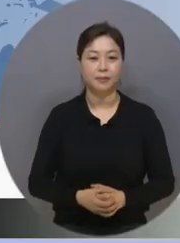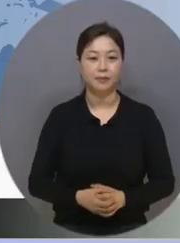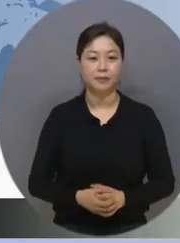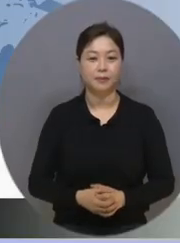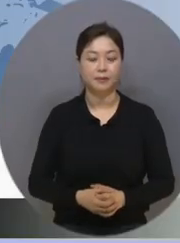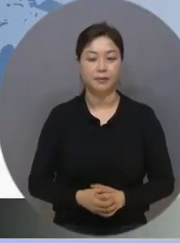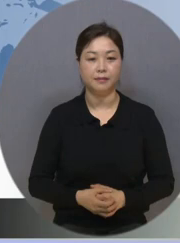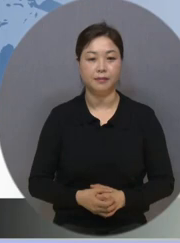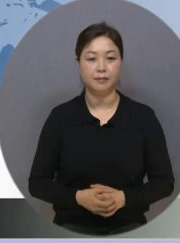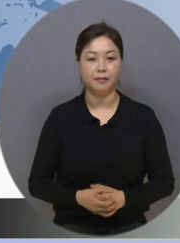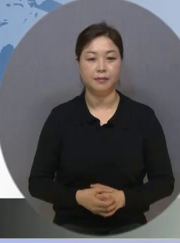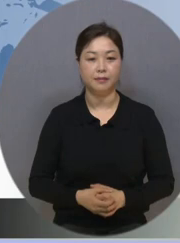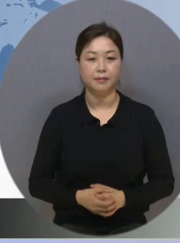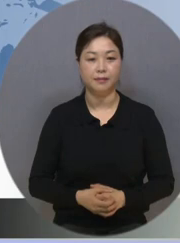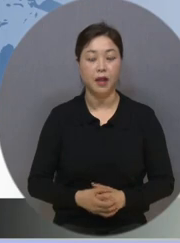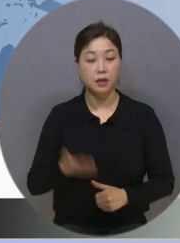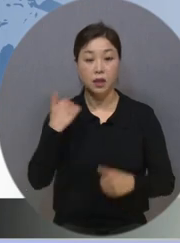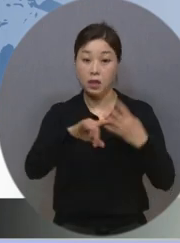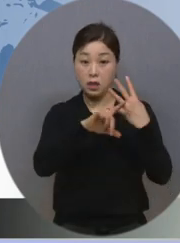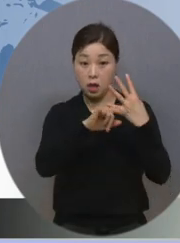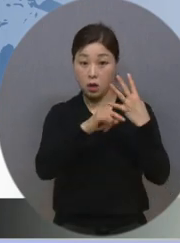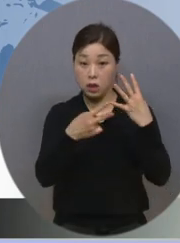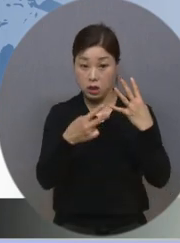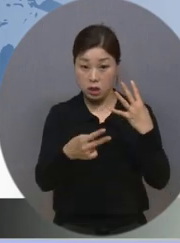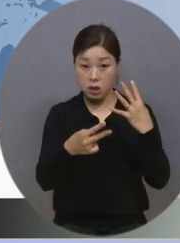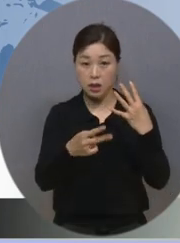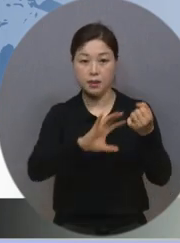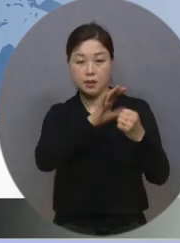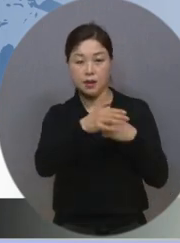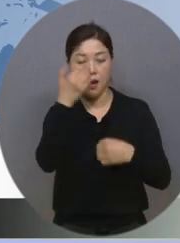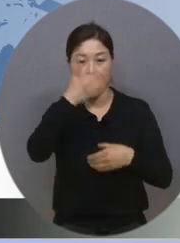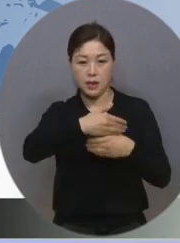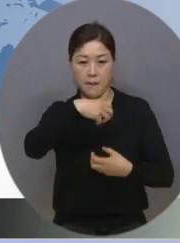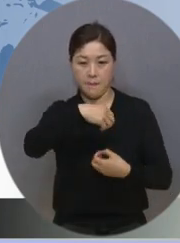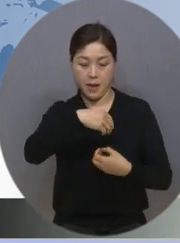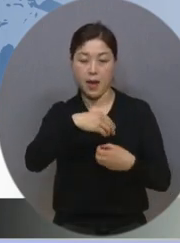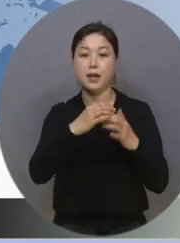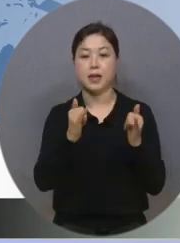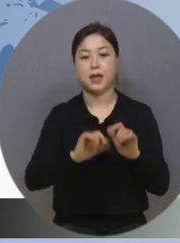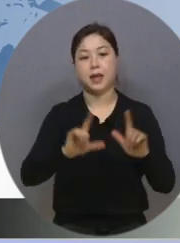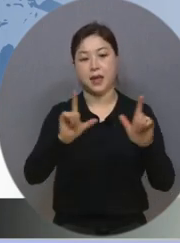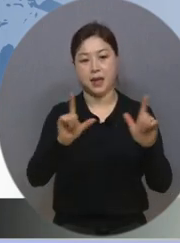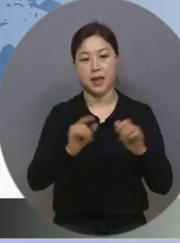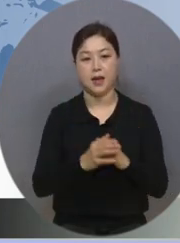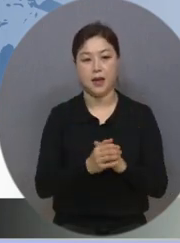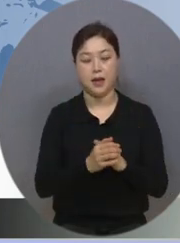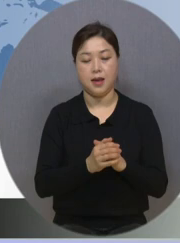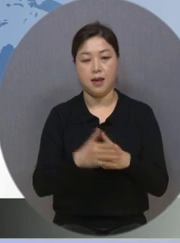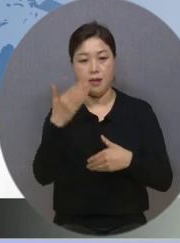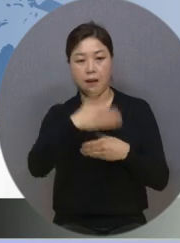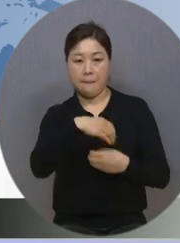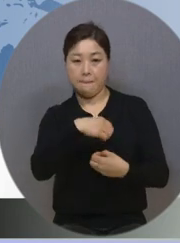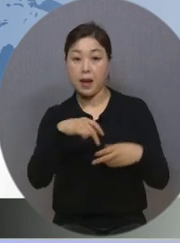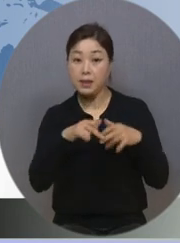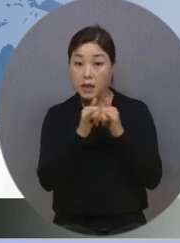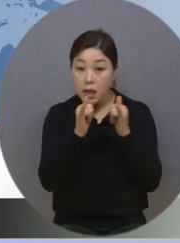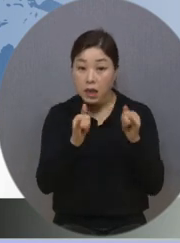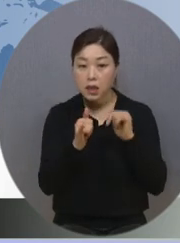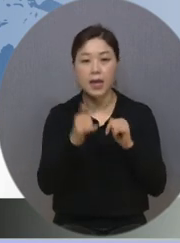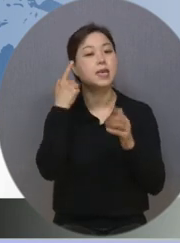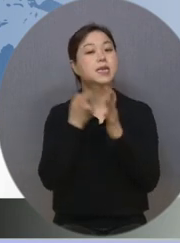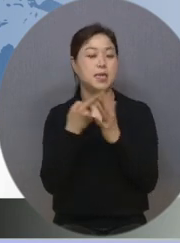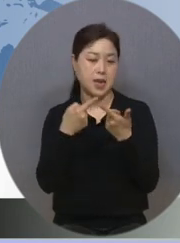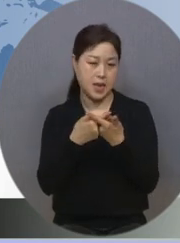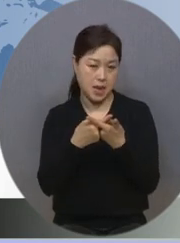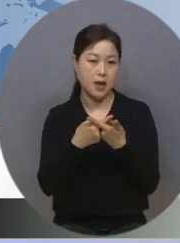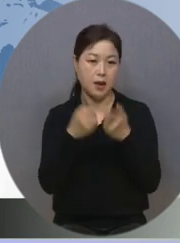이어서 전해드립니다. 지난 4월 2일은 세계 자폐인의 날이었는데요. 자폐성 장애에 대한 이해를 높이고